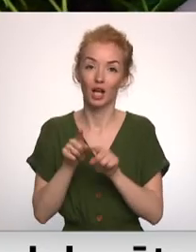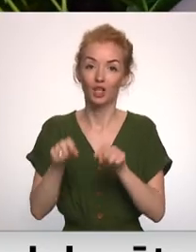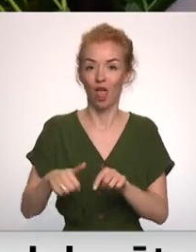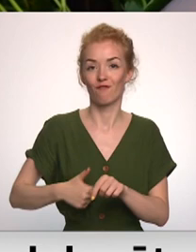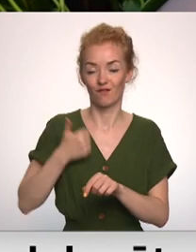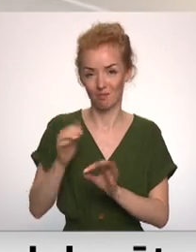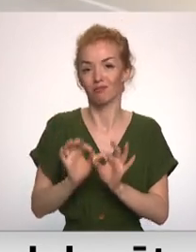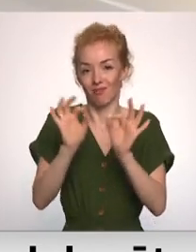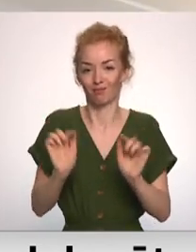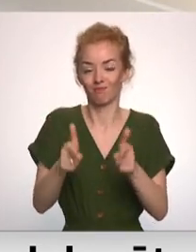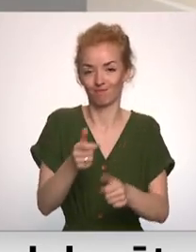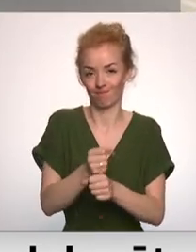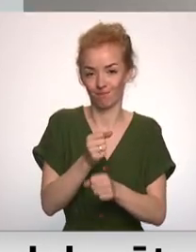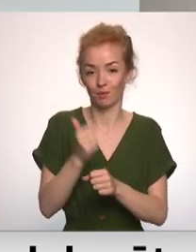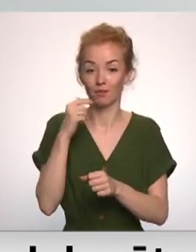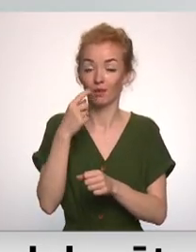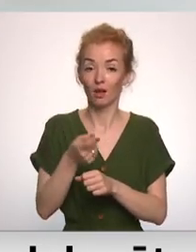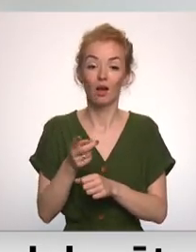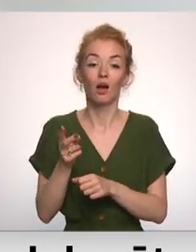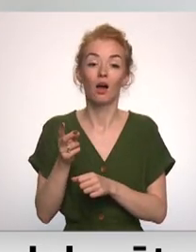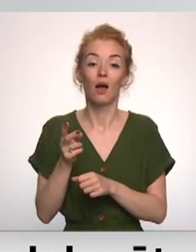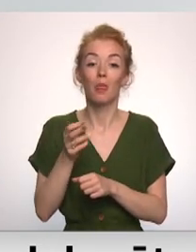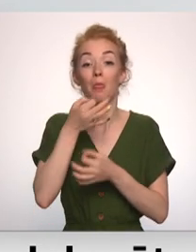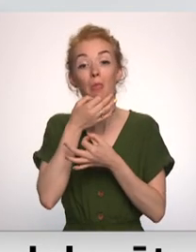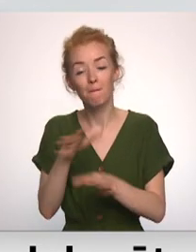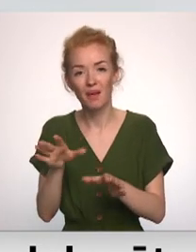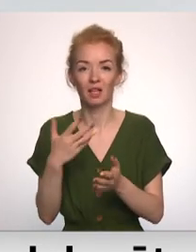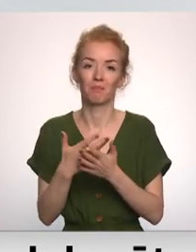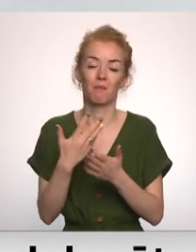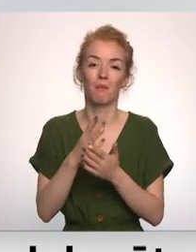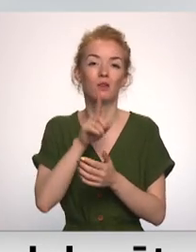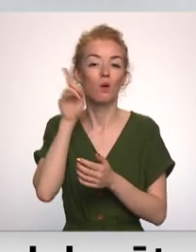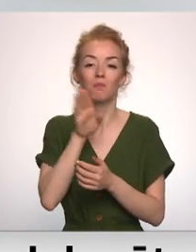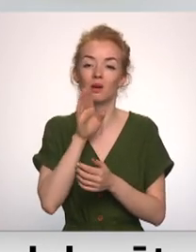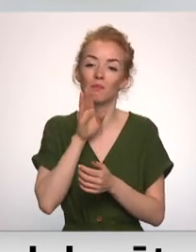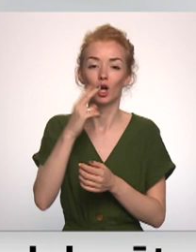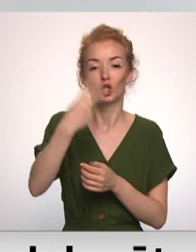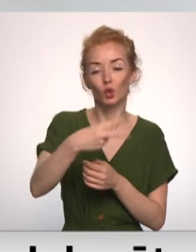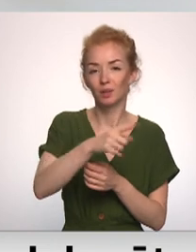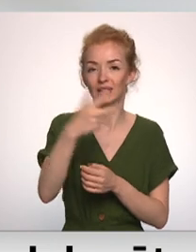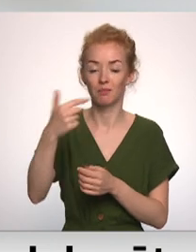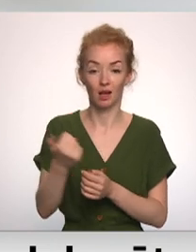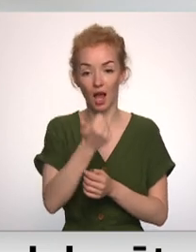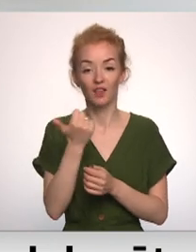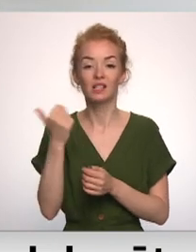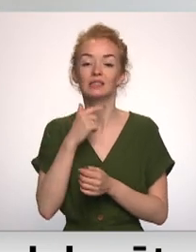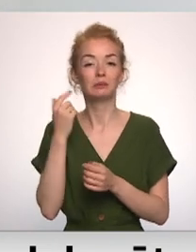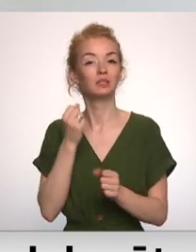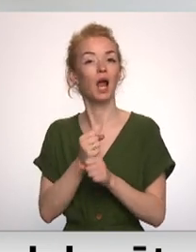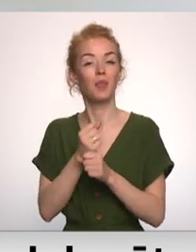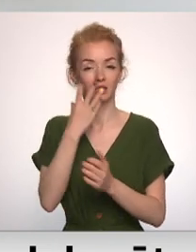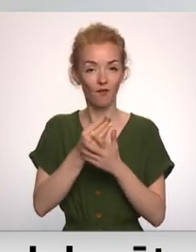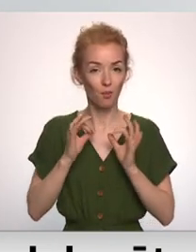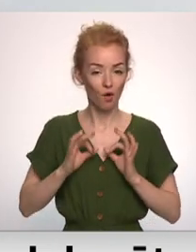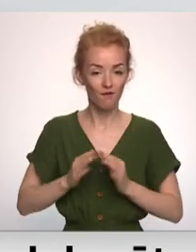darbu uzsākušas. Kam nepatīk, tas ir jaunās mammas, piemēram, no 20 līdz 30. Viņas grib profesijā savā,